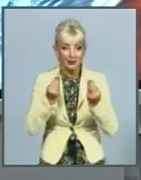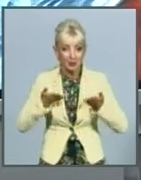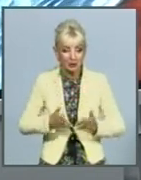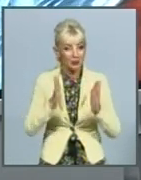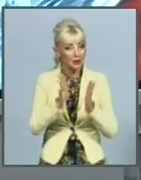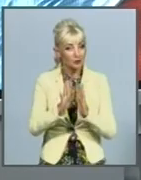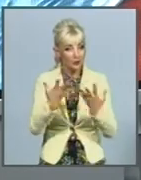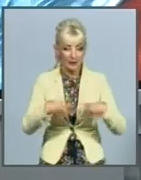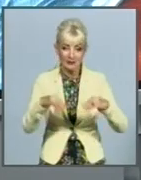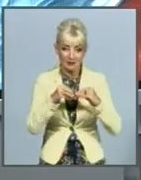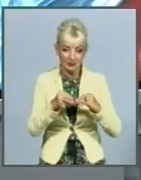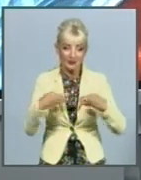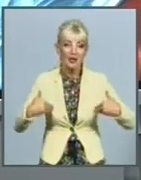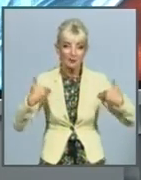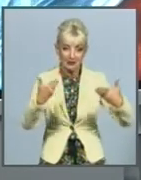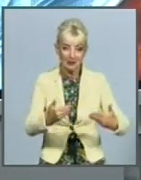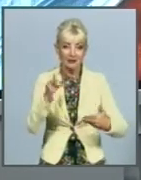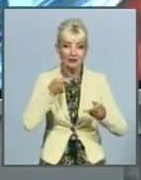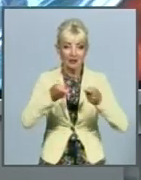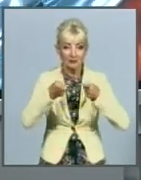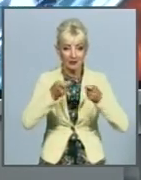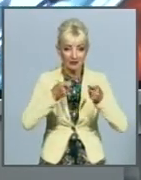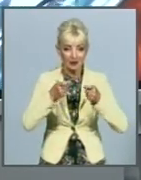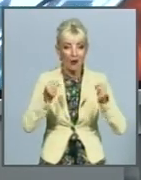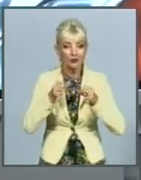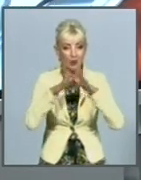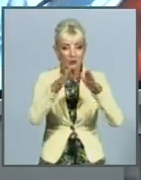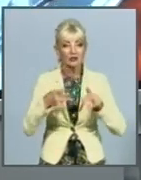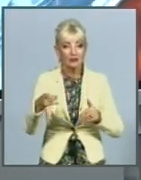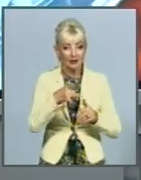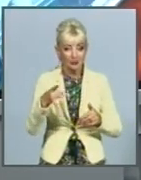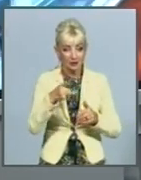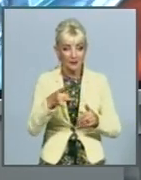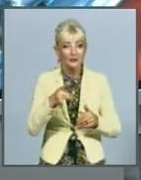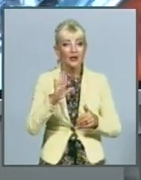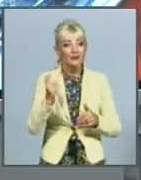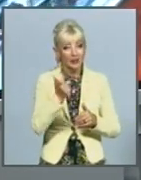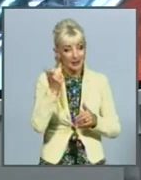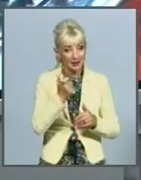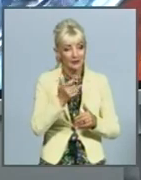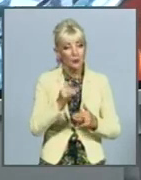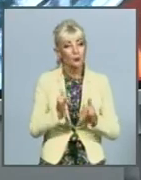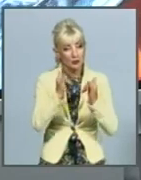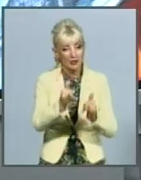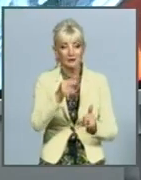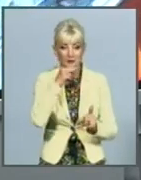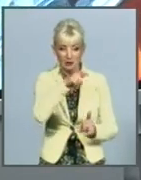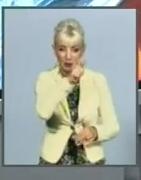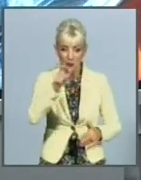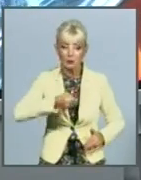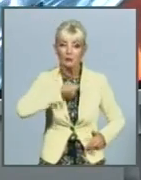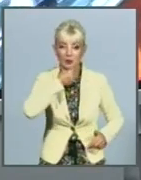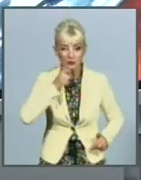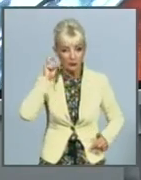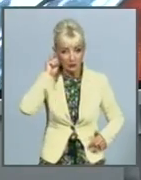у родинному колі. Привітали його із адміністрації Холодногірського району, бо у Харкові приділяють неабияку увагу людям похилого